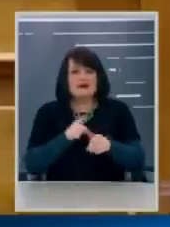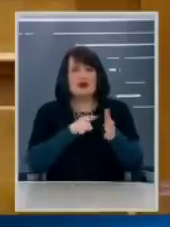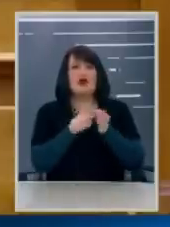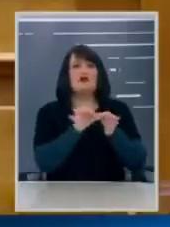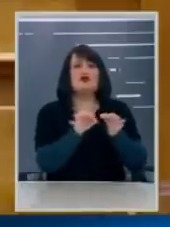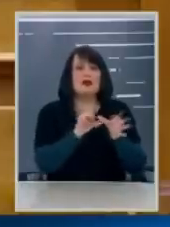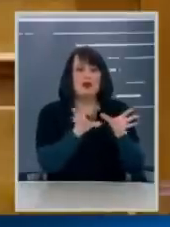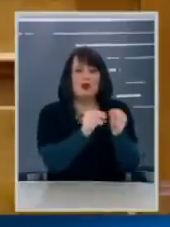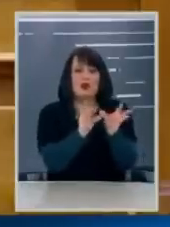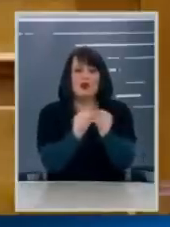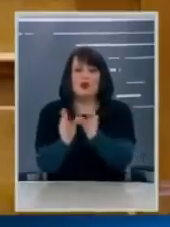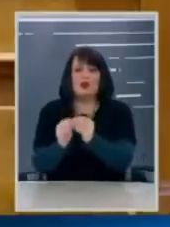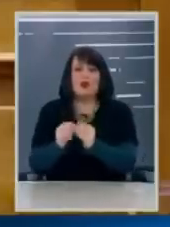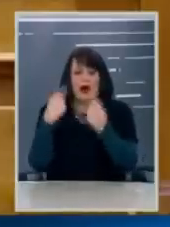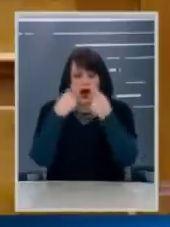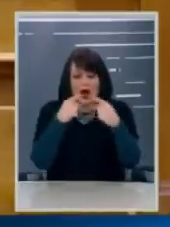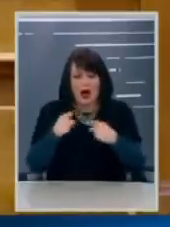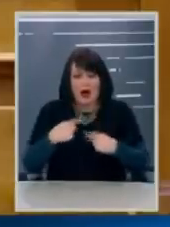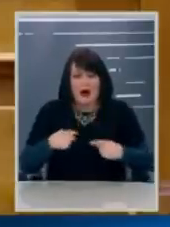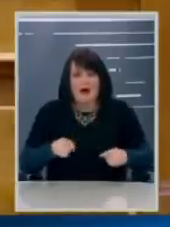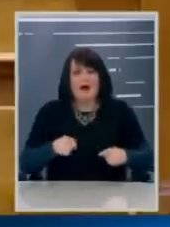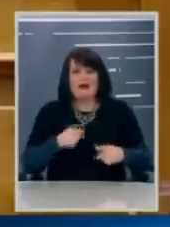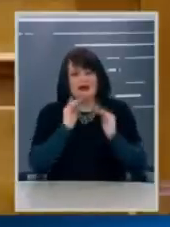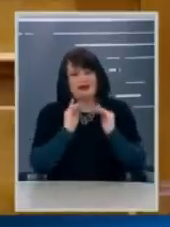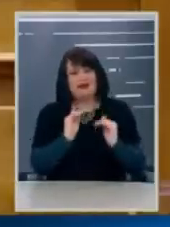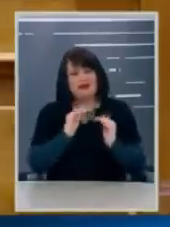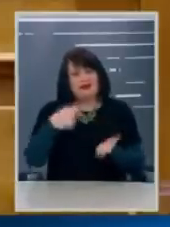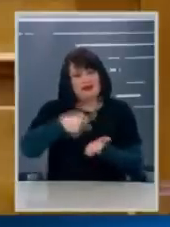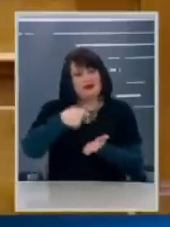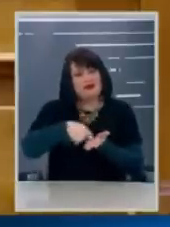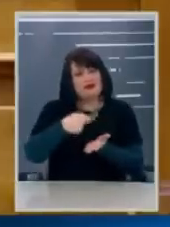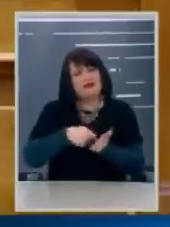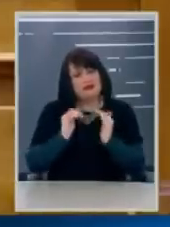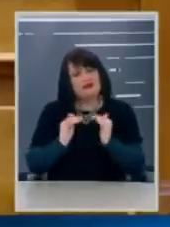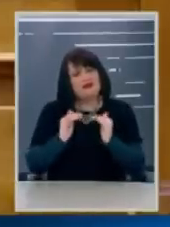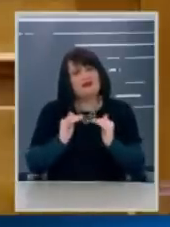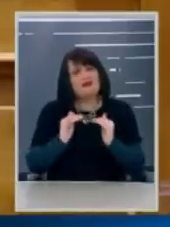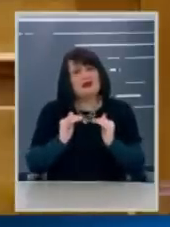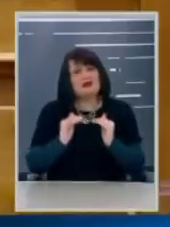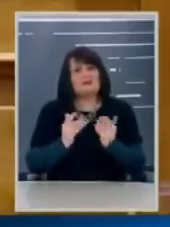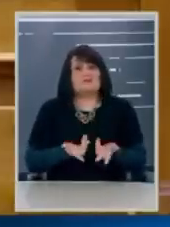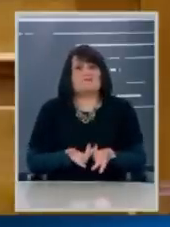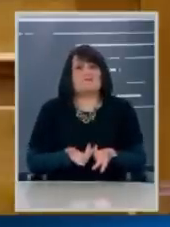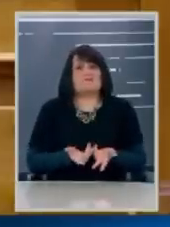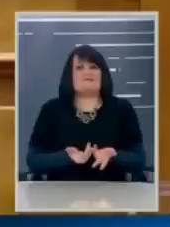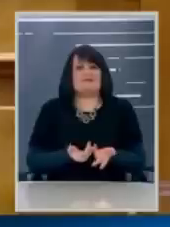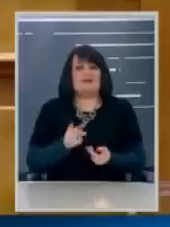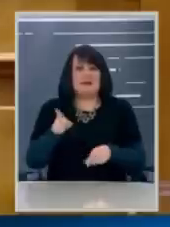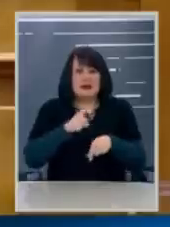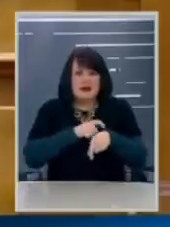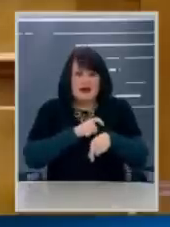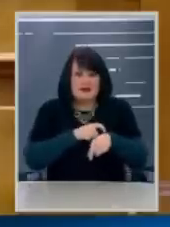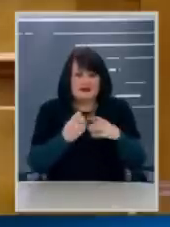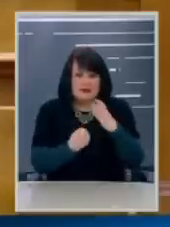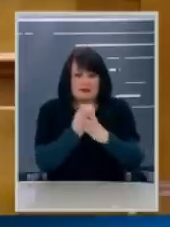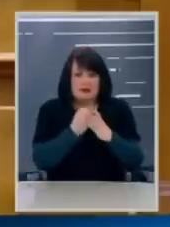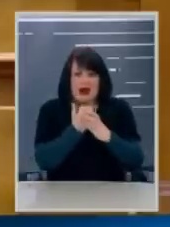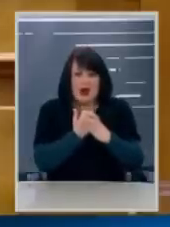νομοσχέδιο βάζοντας να πληρώσουν οι ίδιοι και οι ίδιοι. Δεν είναι λύση, γιατί θα φύγουν όλοι όσοι παράγουν σε αυτόν τον